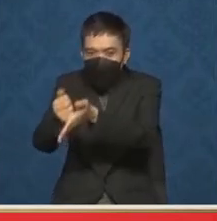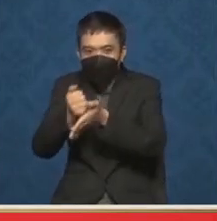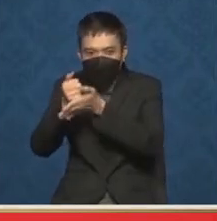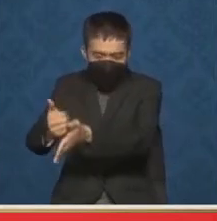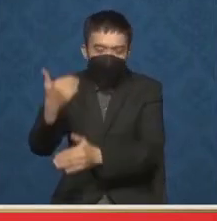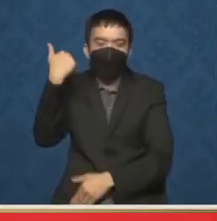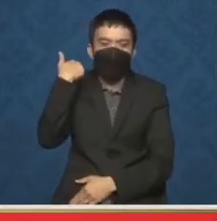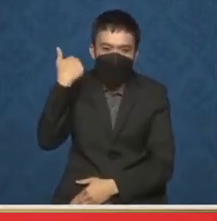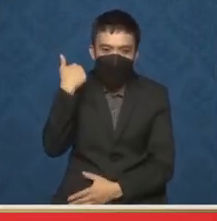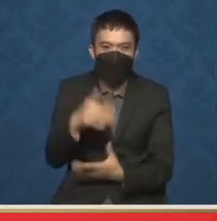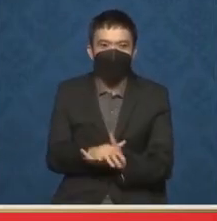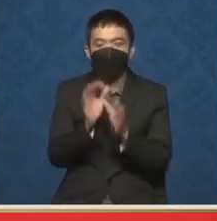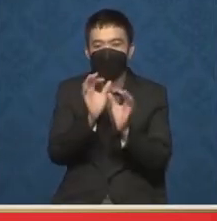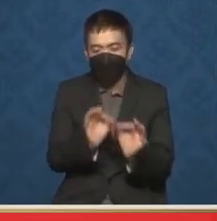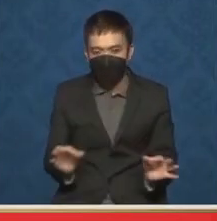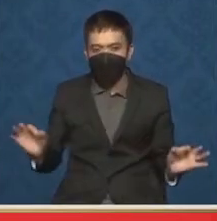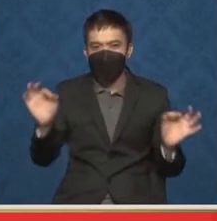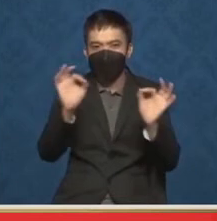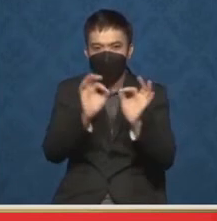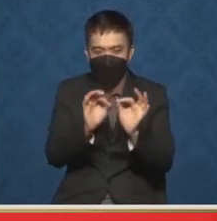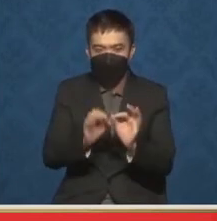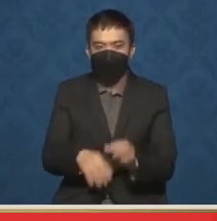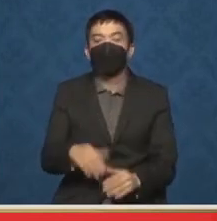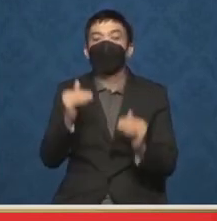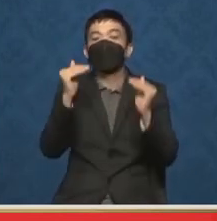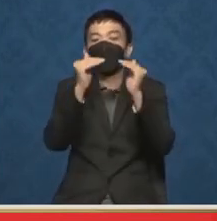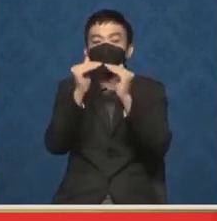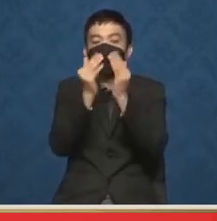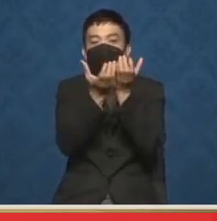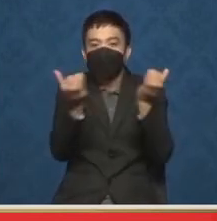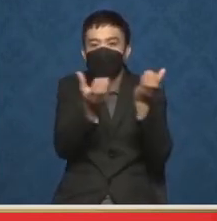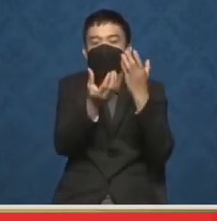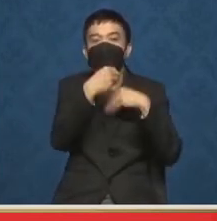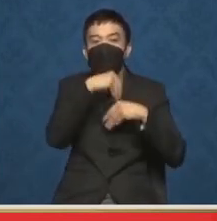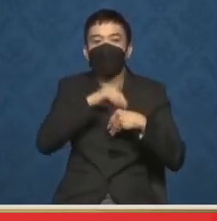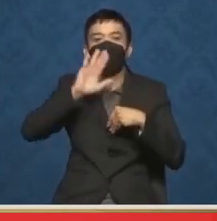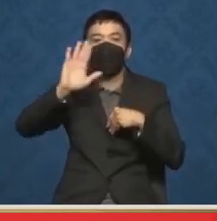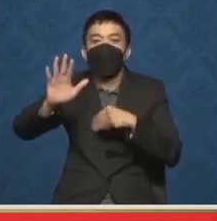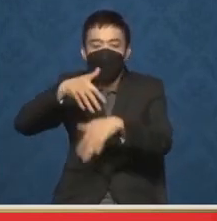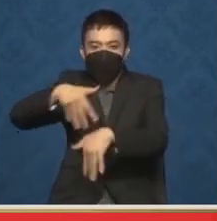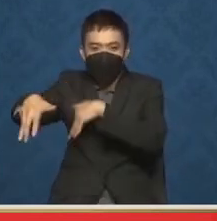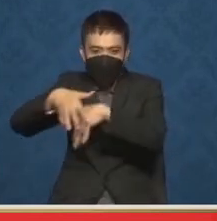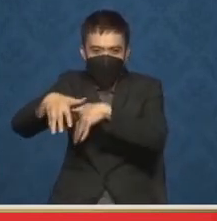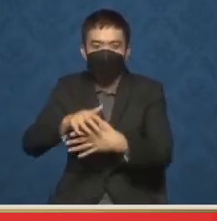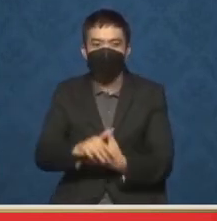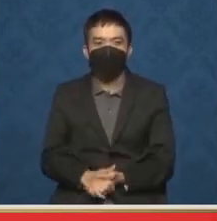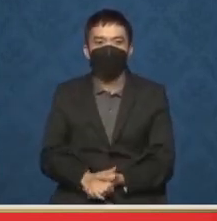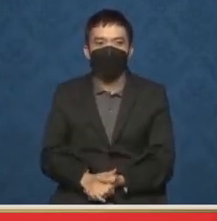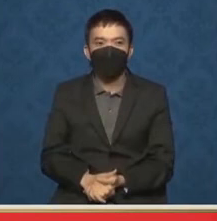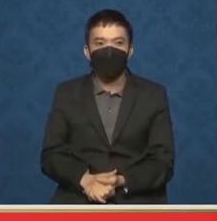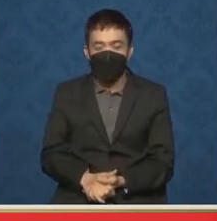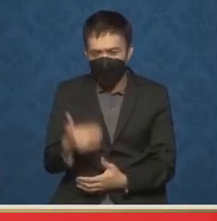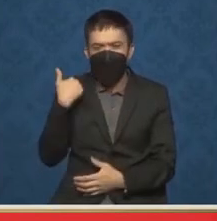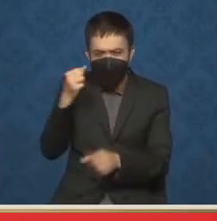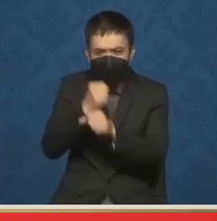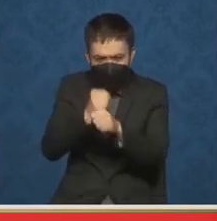ๆ แต่ว่าที่สำคญทสุดคือมนุษยธรม ต่ประชาชนอันนั้เปนเรื่องทกัมเกิดขึ้อยู่ตลเวลาแม้กทเพ